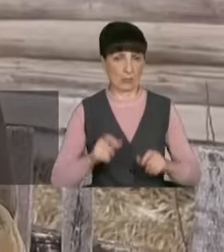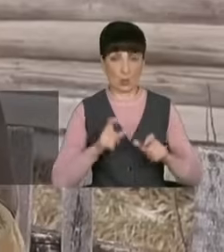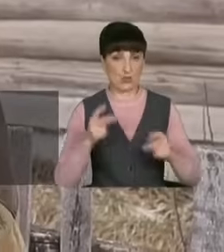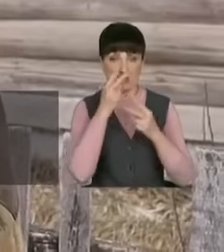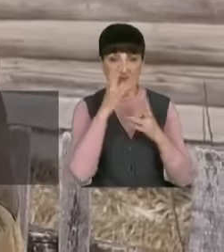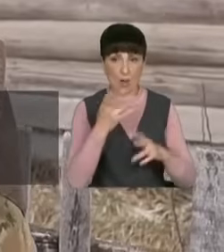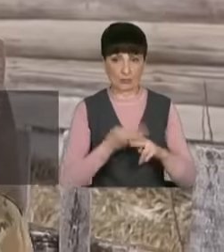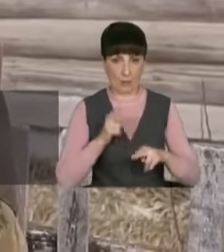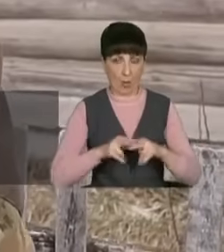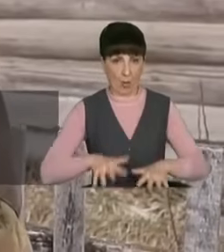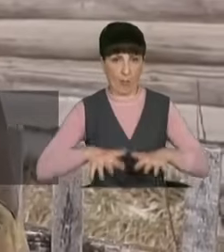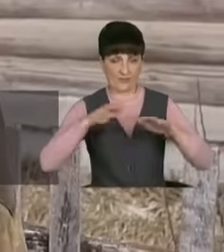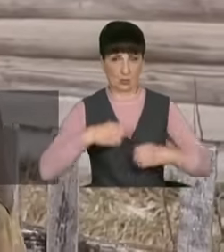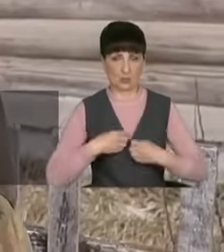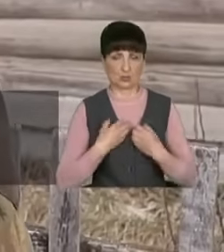что так будет.